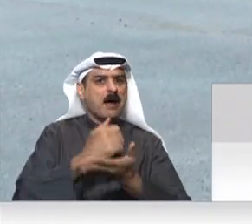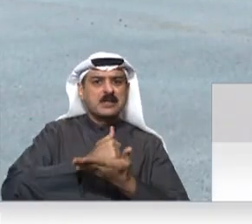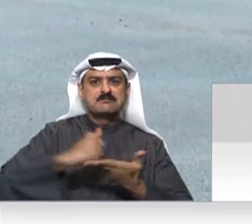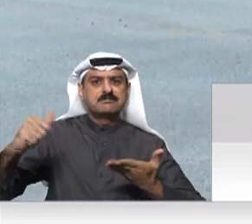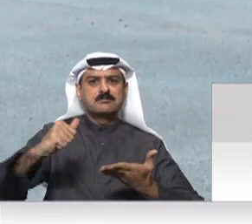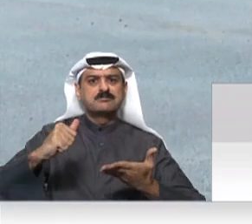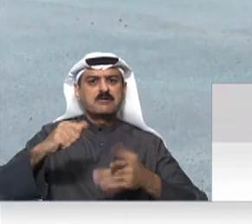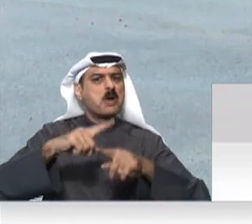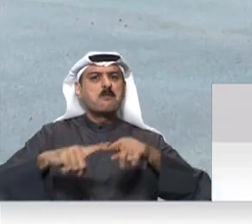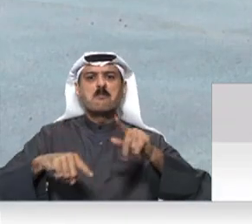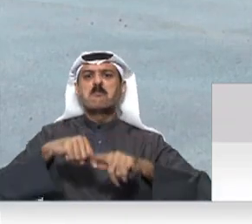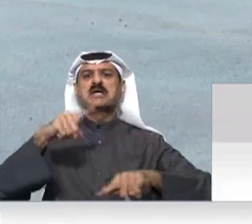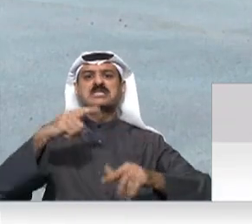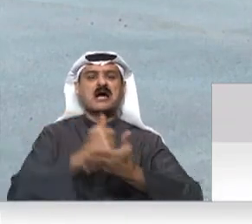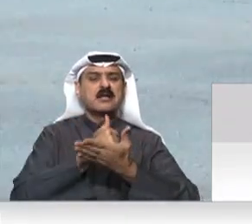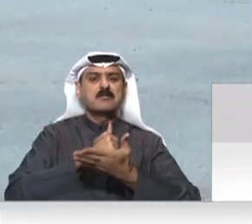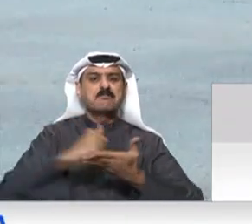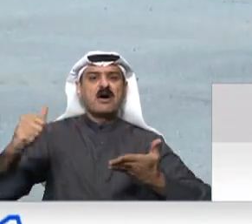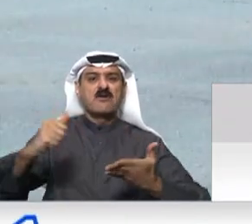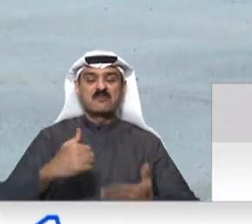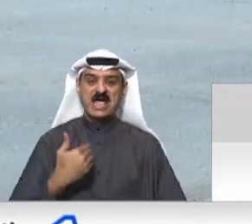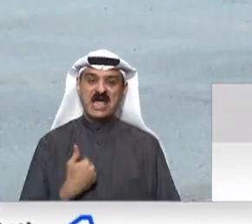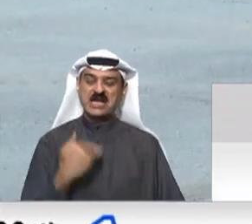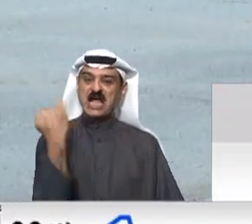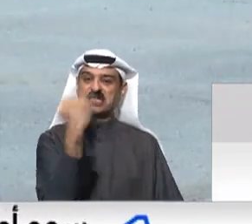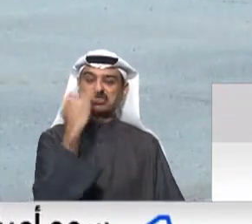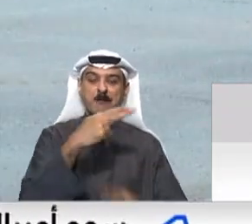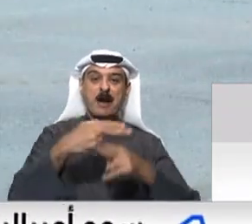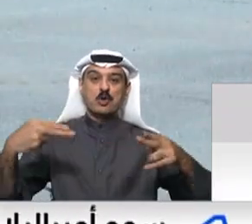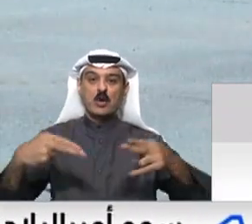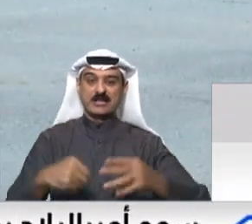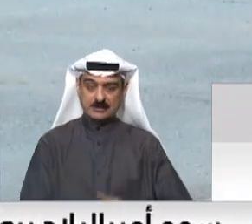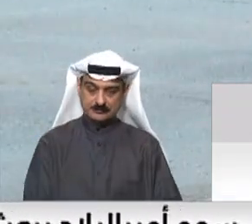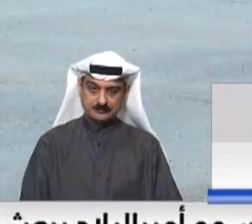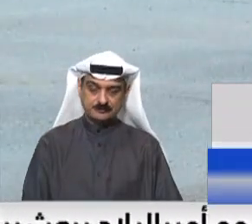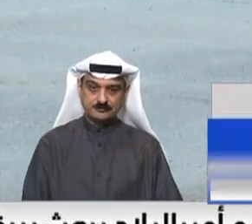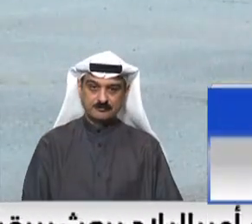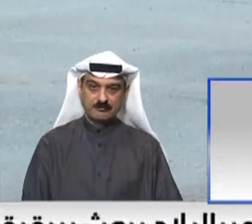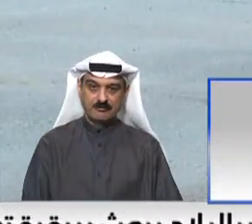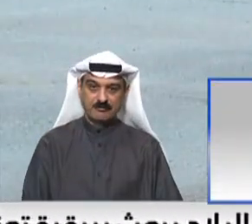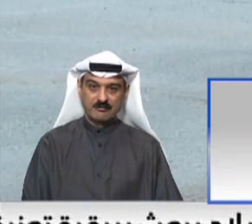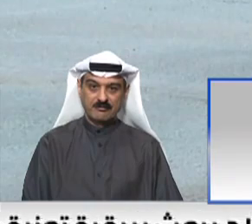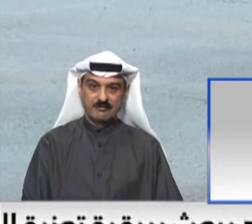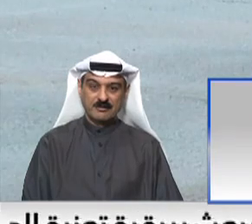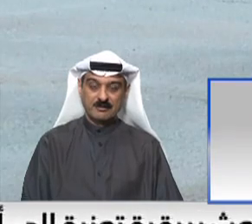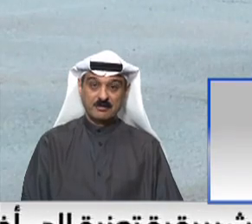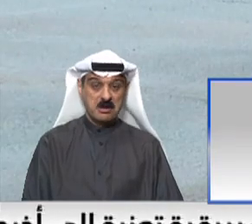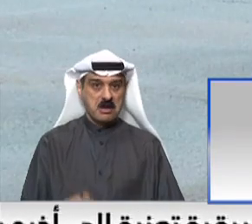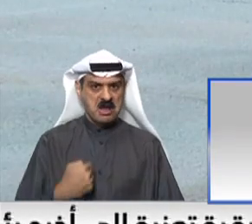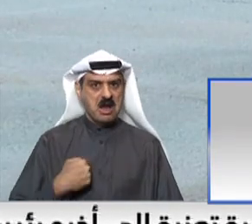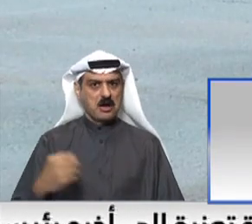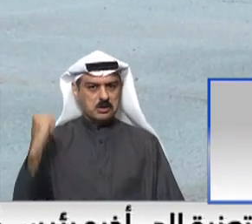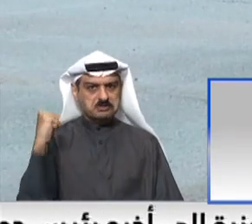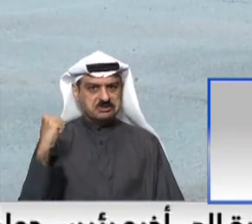وجه ممكن بأيادي كويتية. ما وصلنا لهالإنجاز إلا